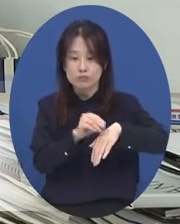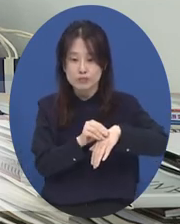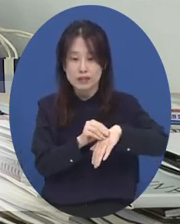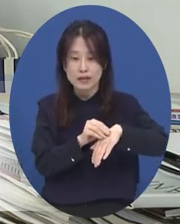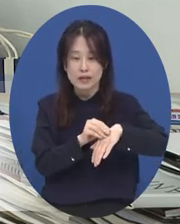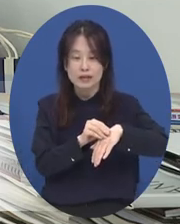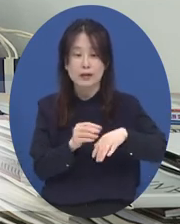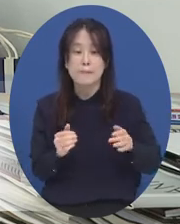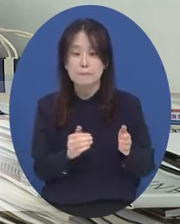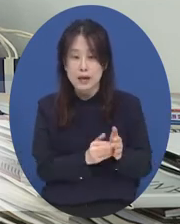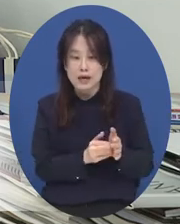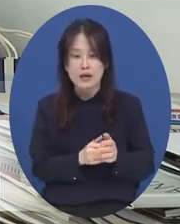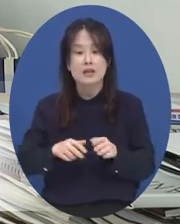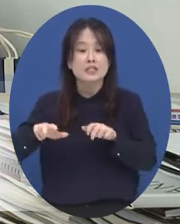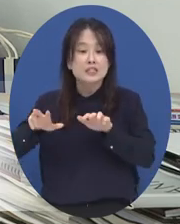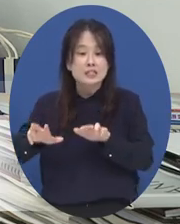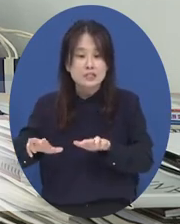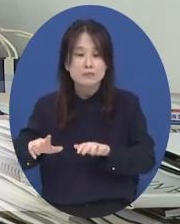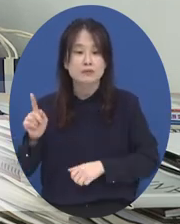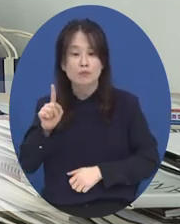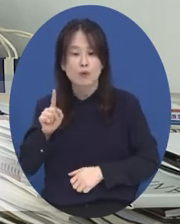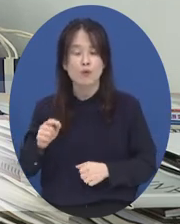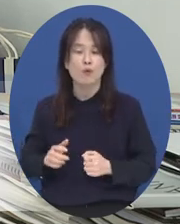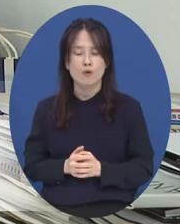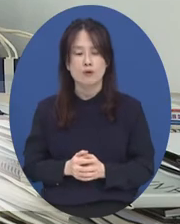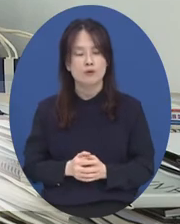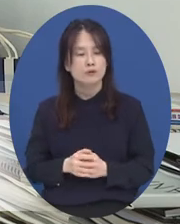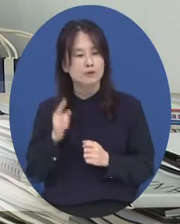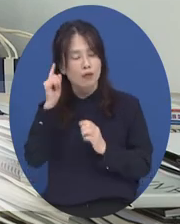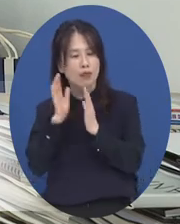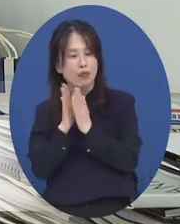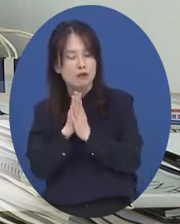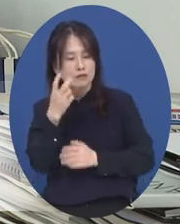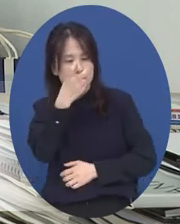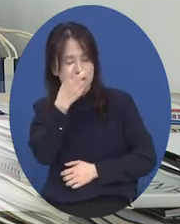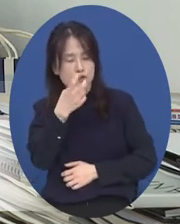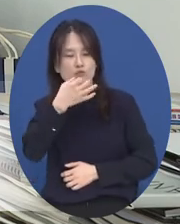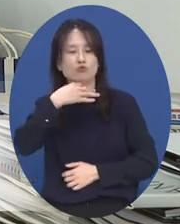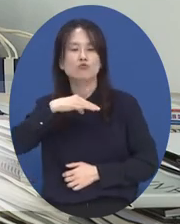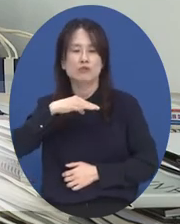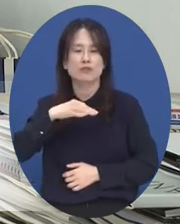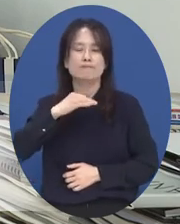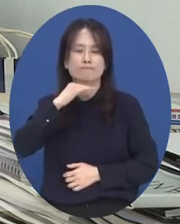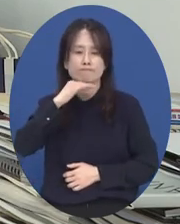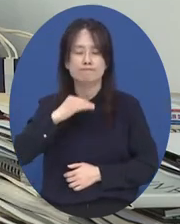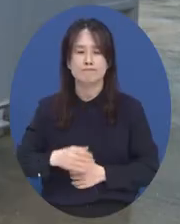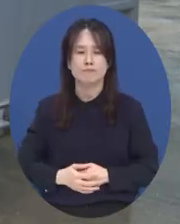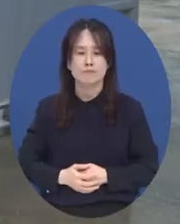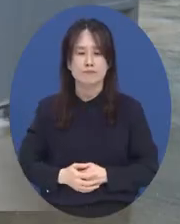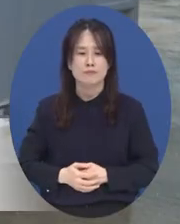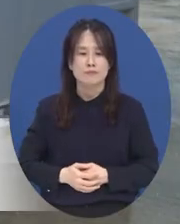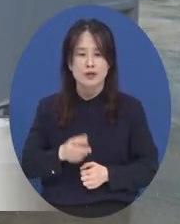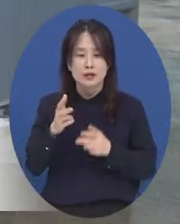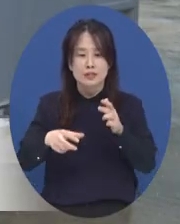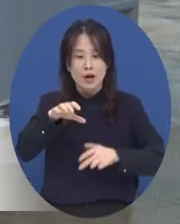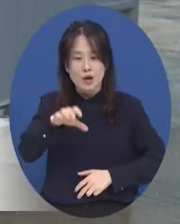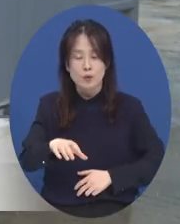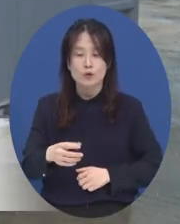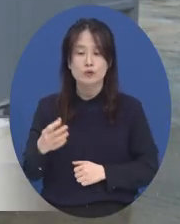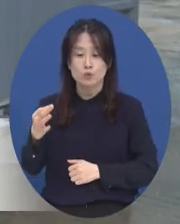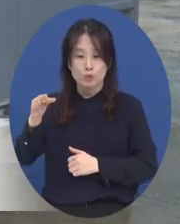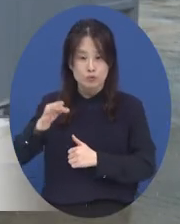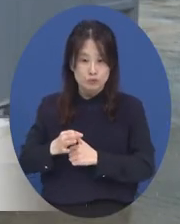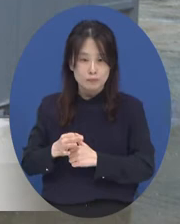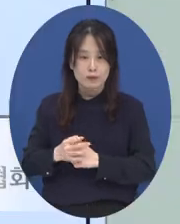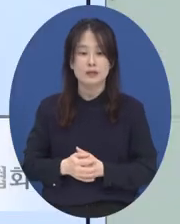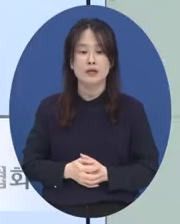측정 리 길을 부착을 통해 방지 시설을 효율적으로 관리할 수 있었습니다 사업장은 보조금이